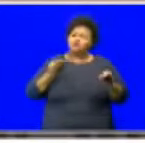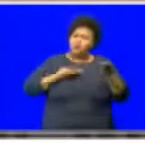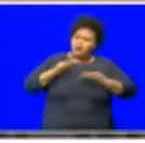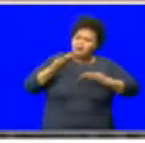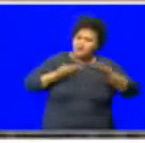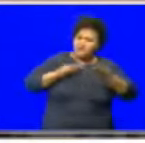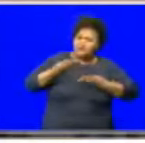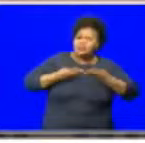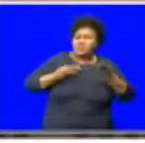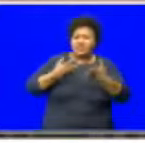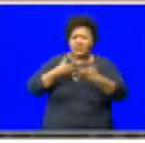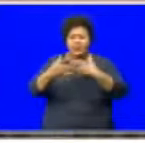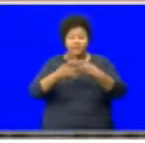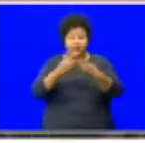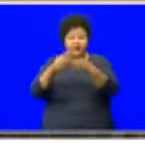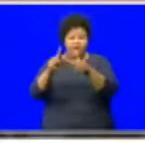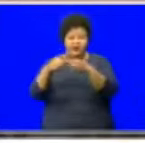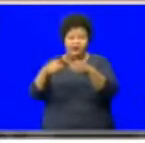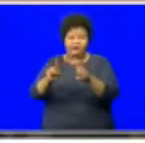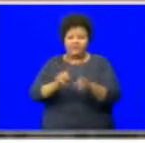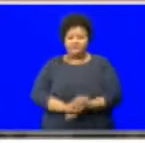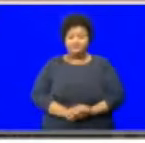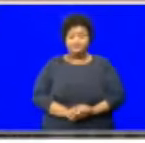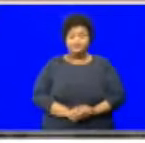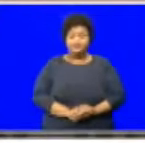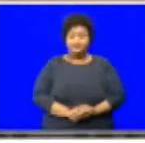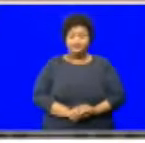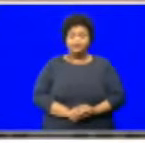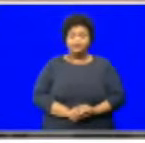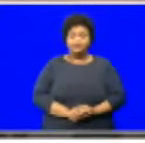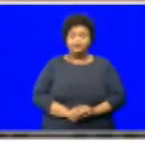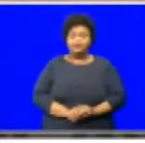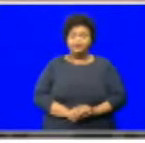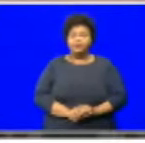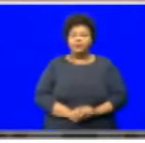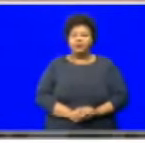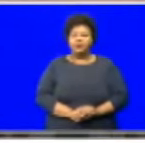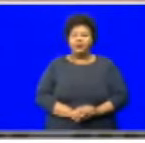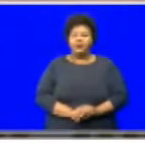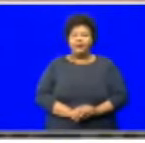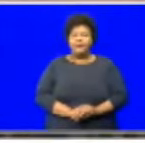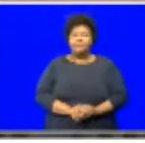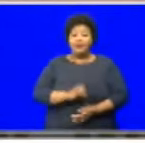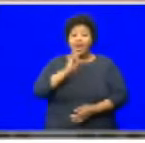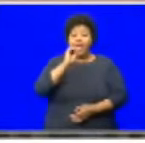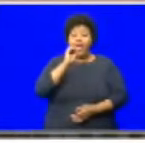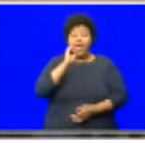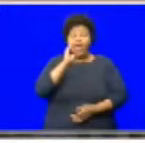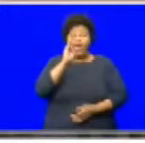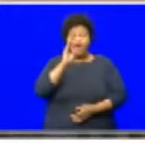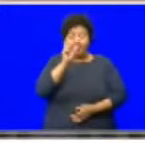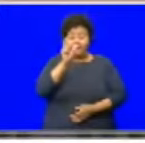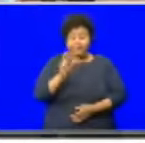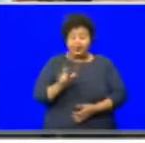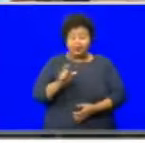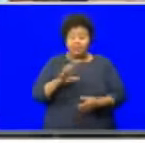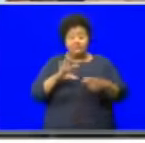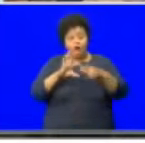ube khona lokwentaka manje kufuna noma ngabe usekhaya umuntu kahle kahle yimbi lena le